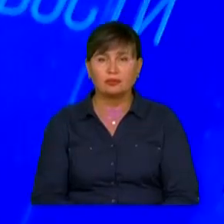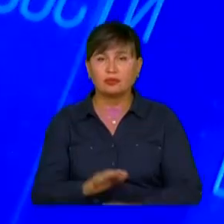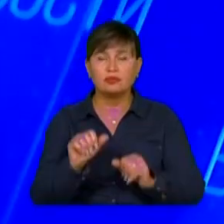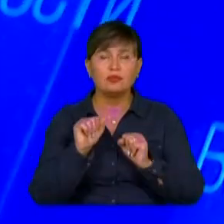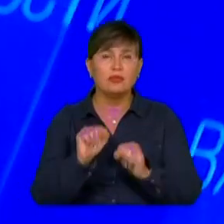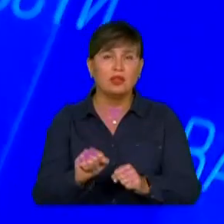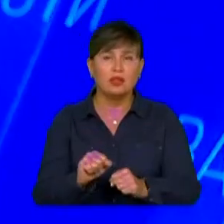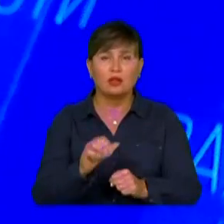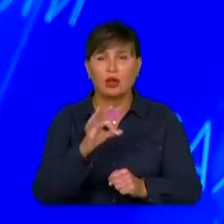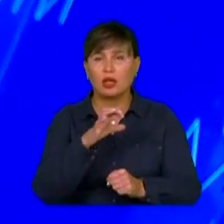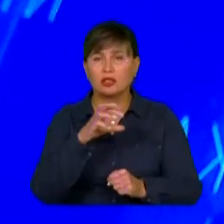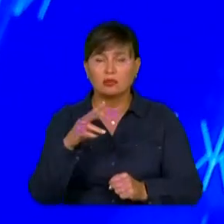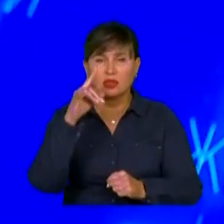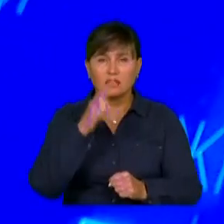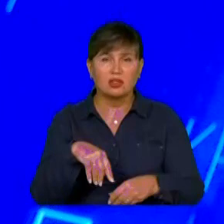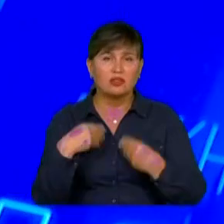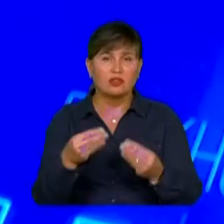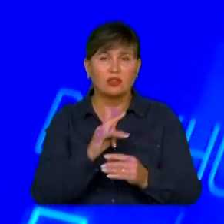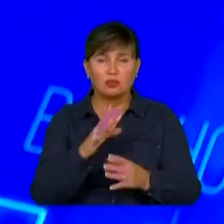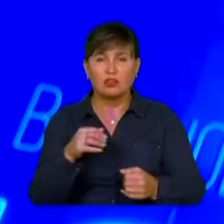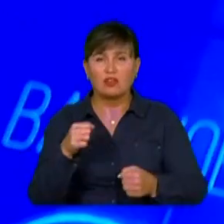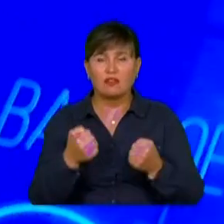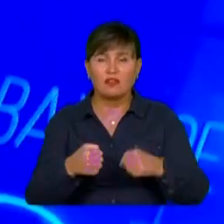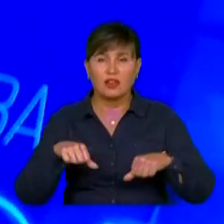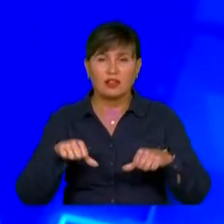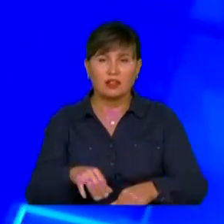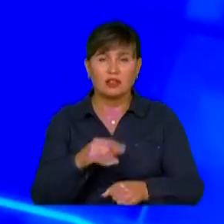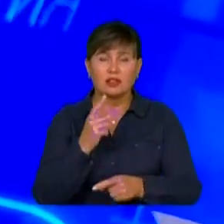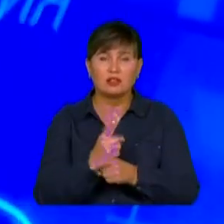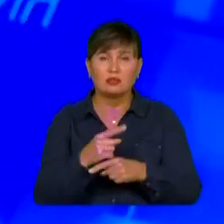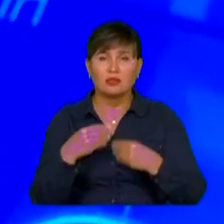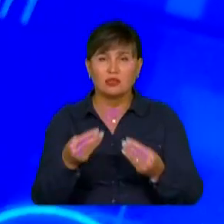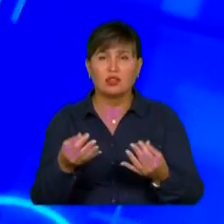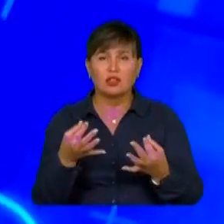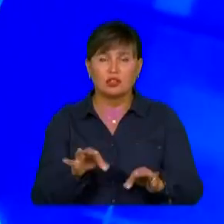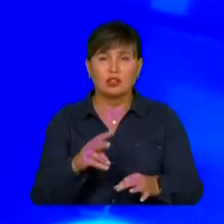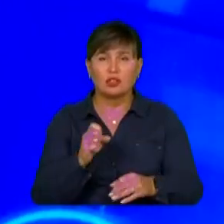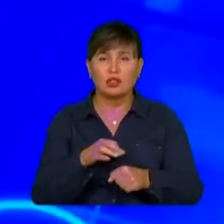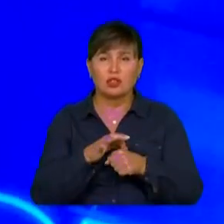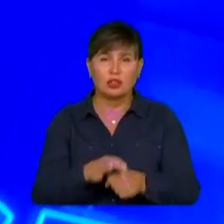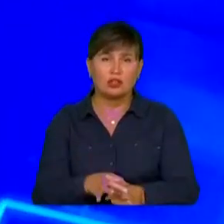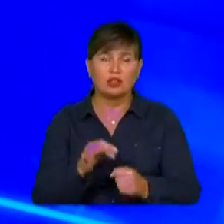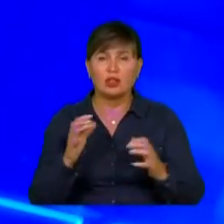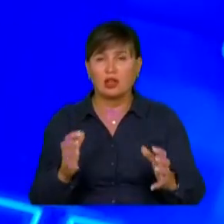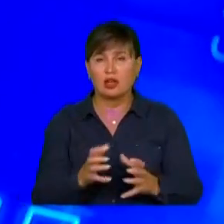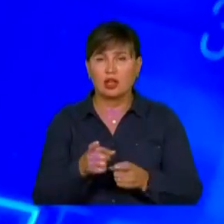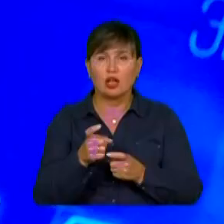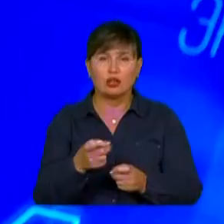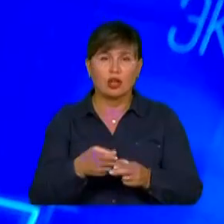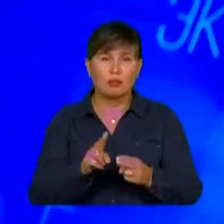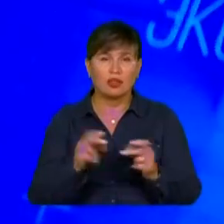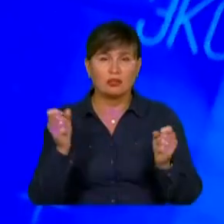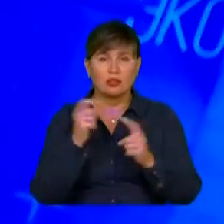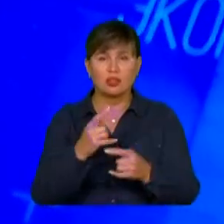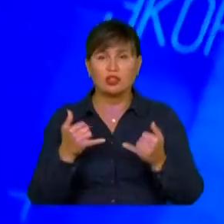Незастрахованным ВОСМС казахстанцам не выдадут водительские права и запретят выдачу разрешений на ношение и хранение оружия. Об этом стало